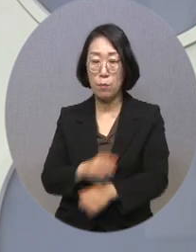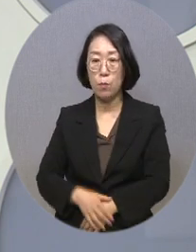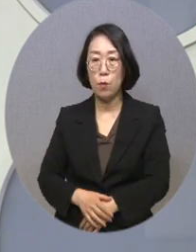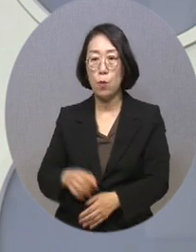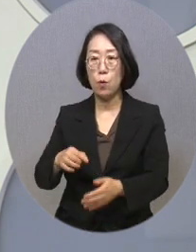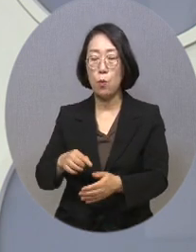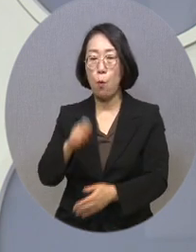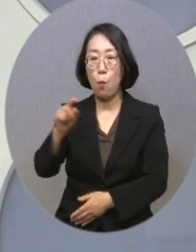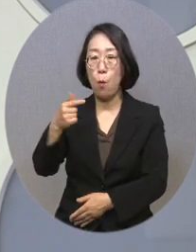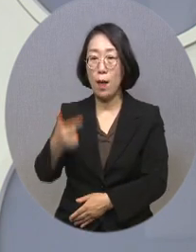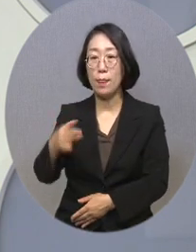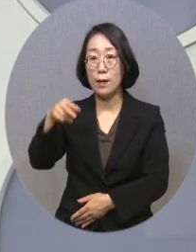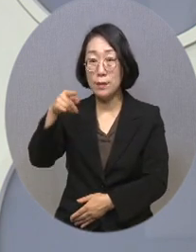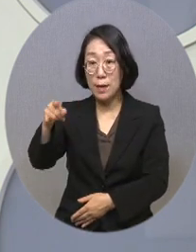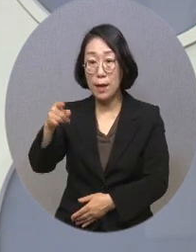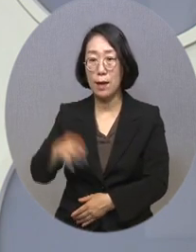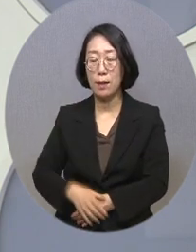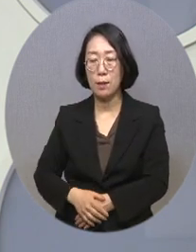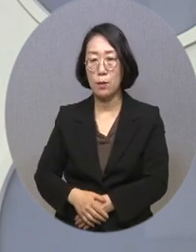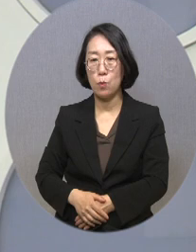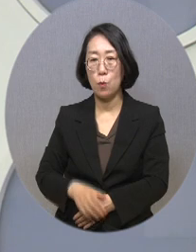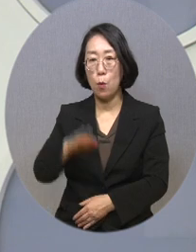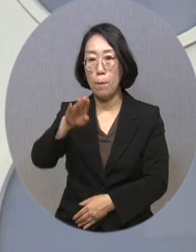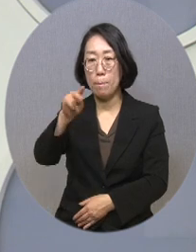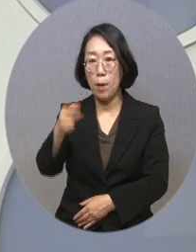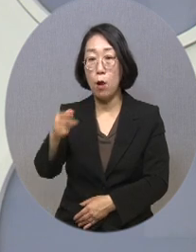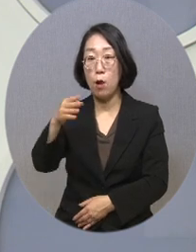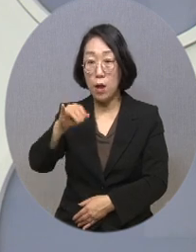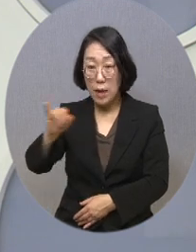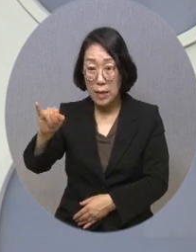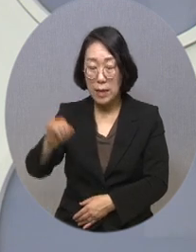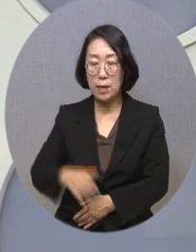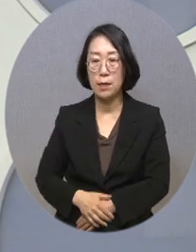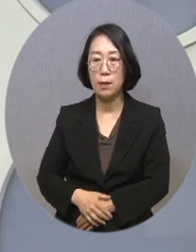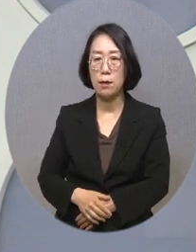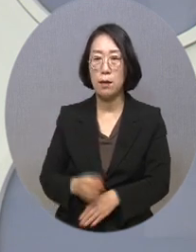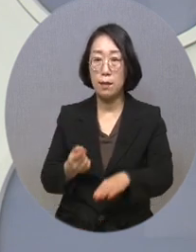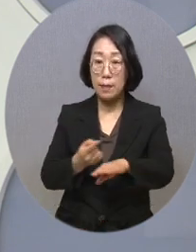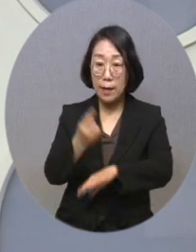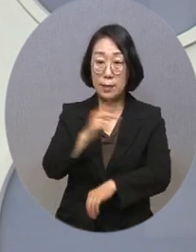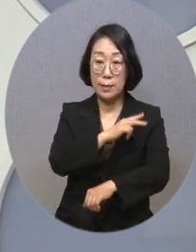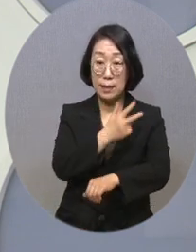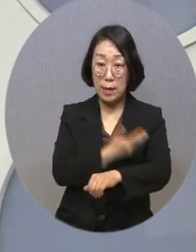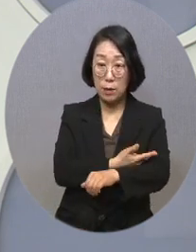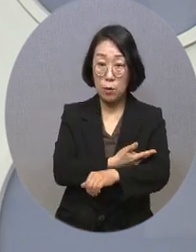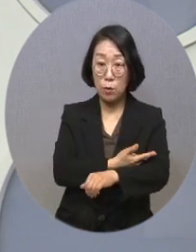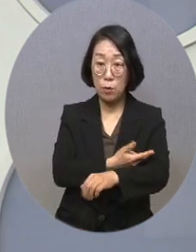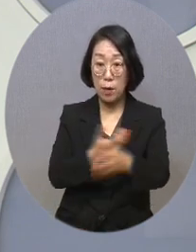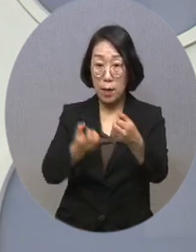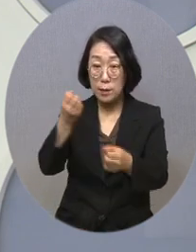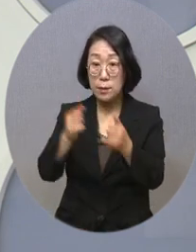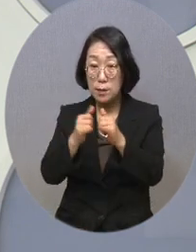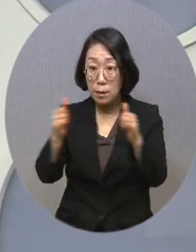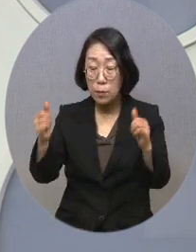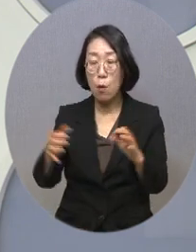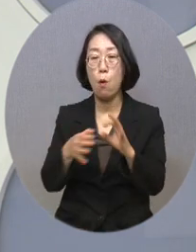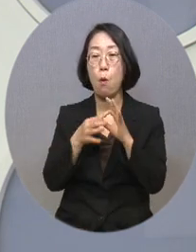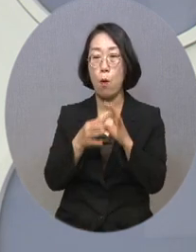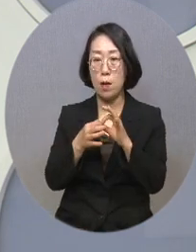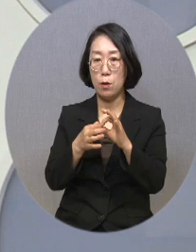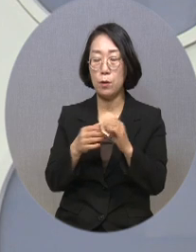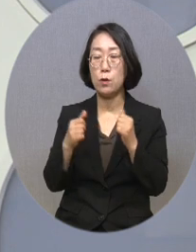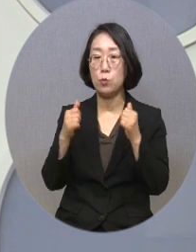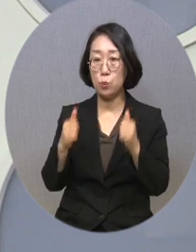관세사나 또는 그 변리사나 노무사나 이런 타 자격사들도 이제는 그 관련된